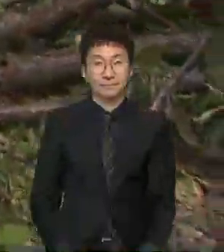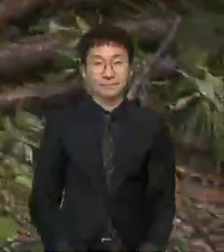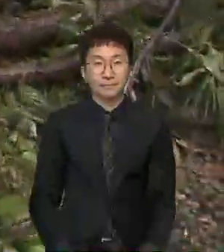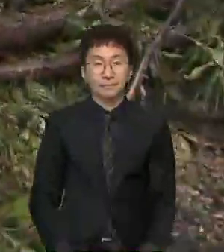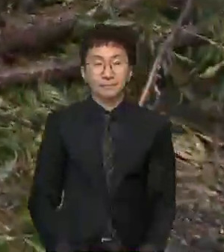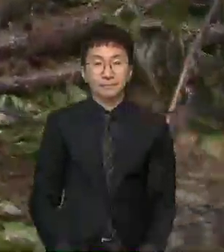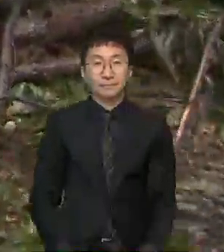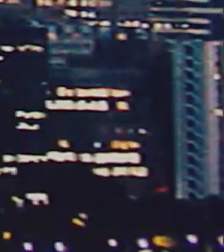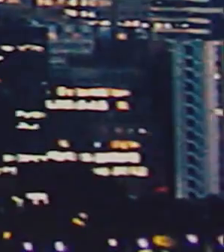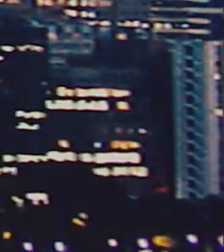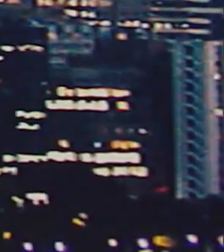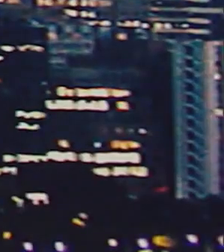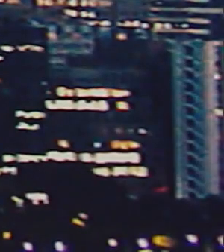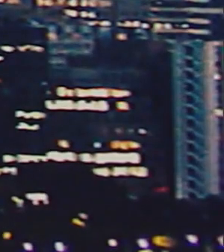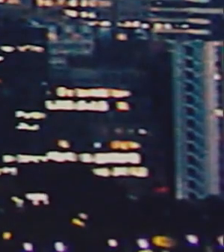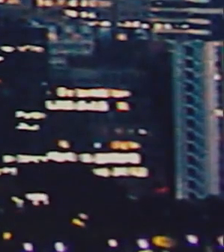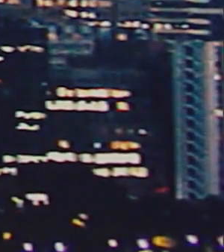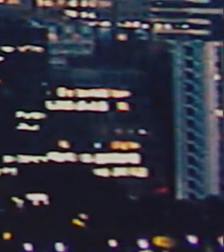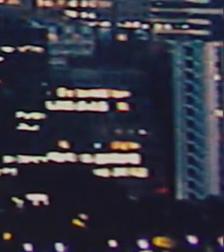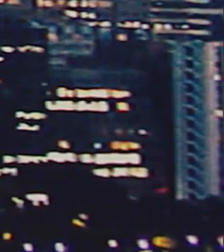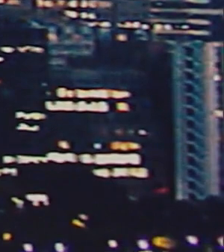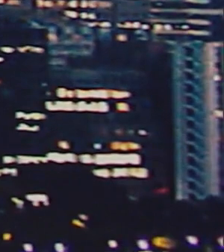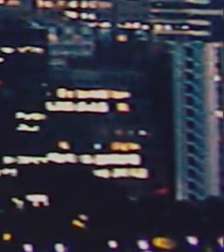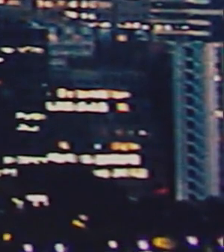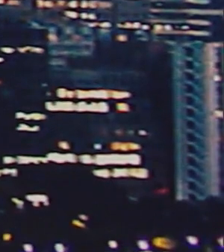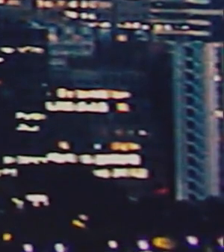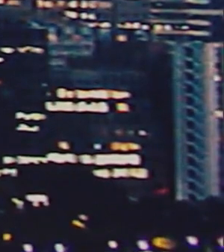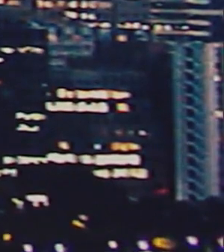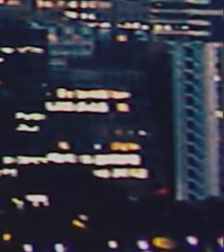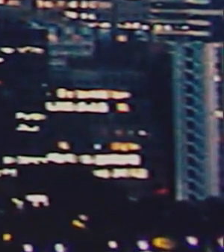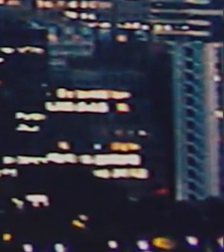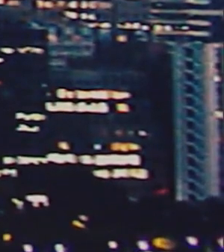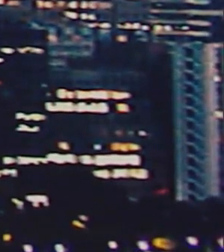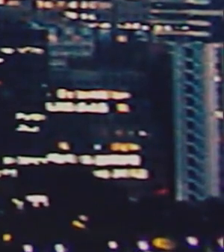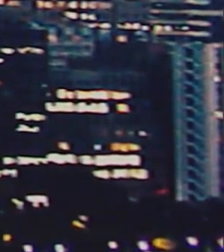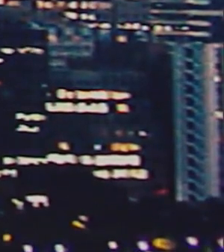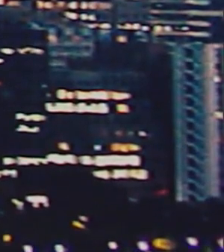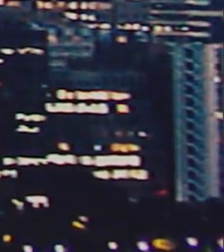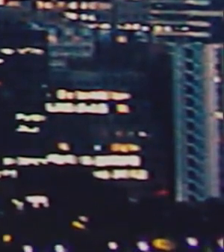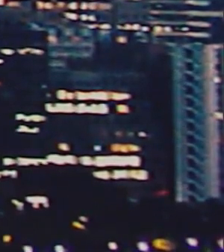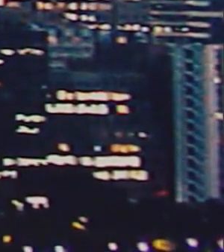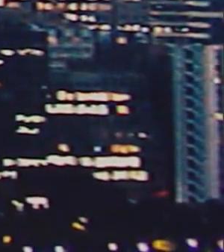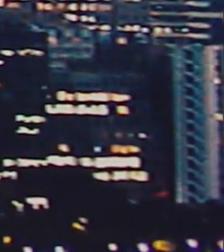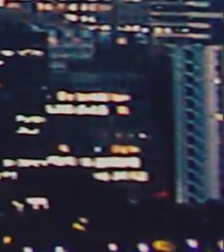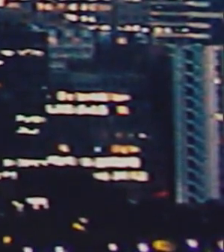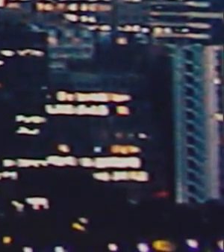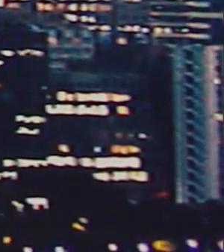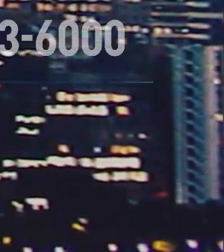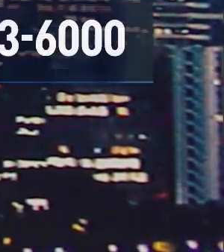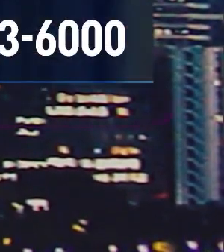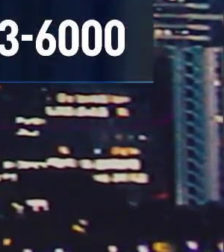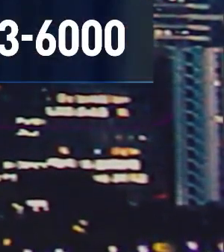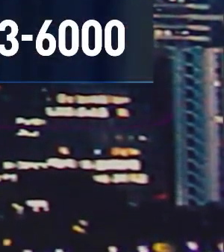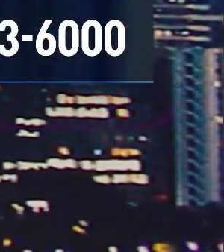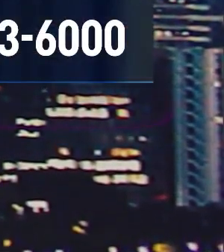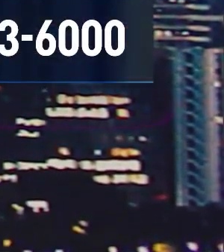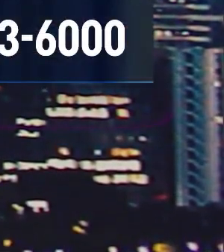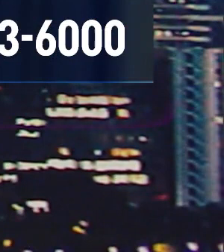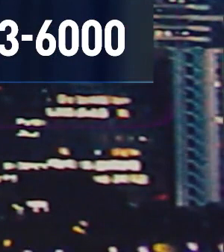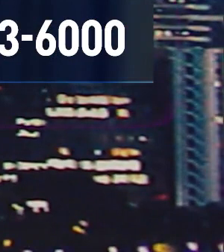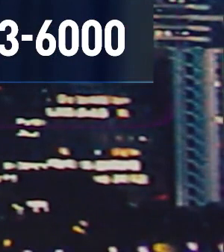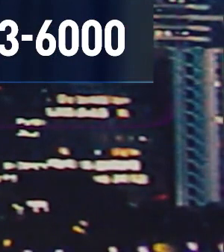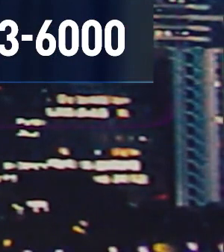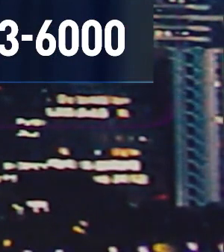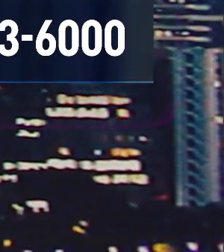배준우입니다. 더 많은 뉴스를 보시려면 화면 오른쪽에 있는 구독 버튼을 눌러주시면 됩니다. 그리고 제보할